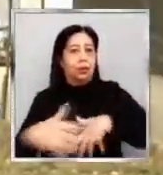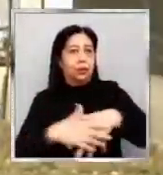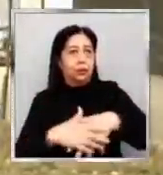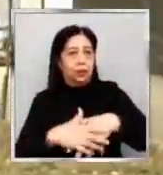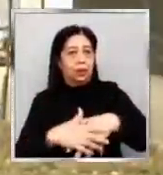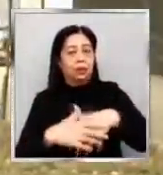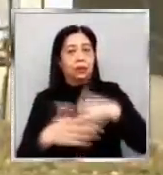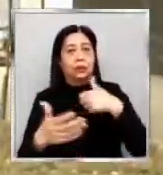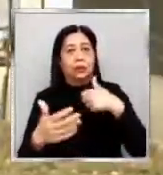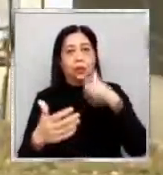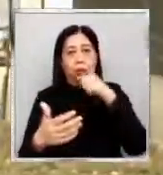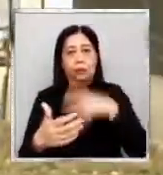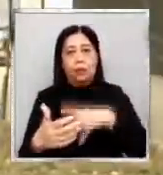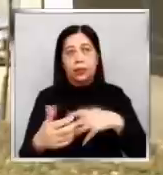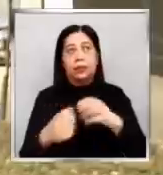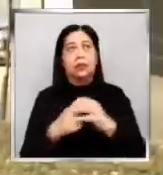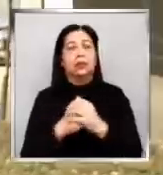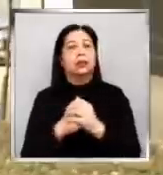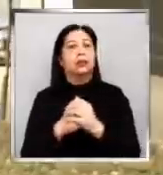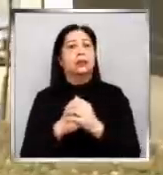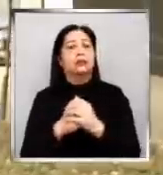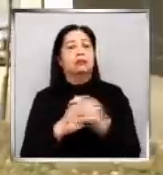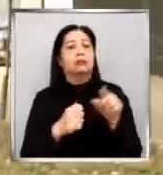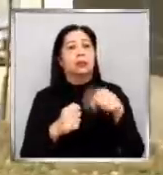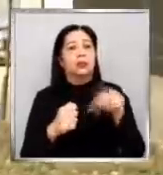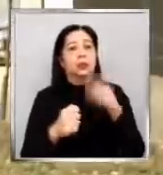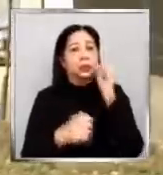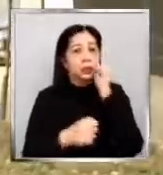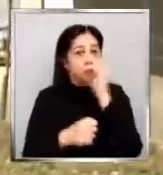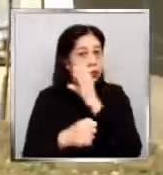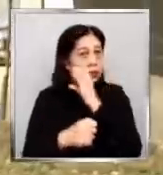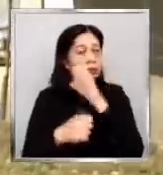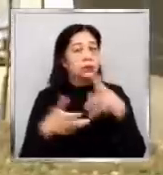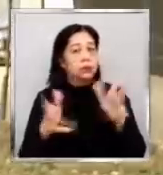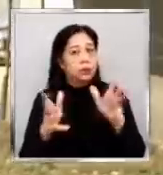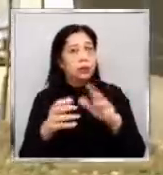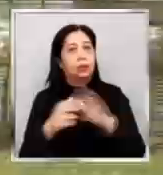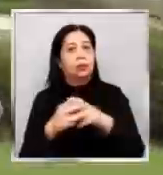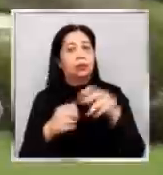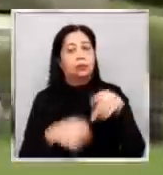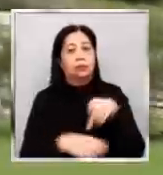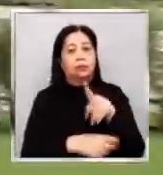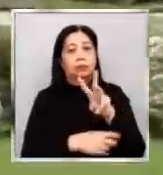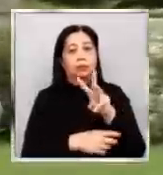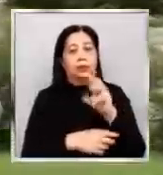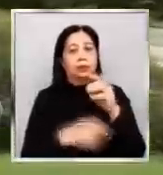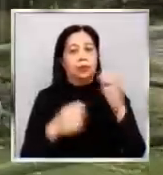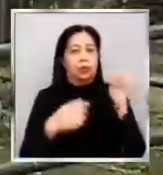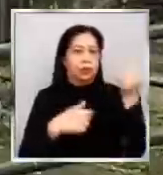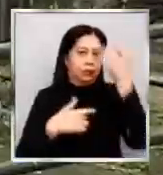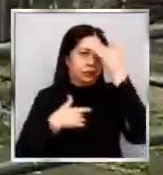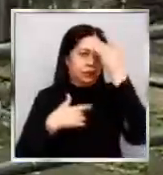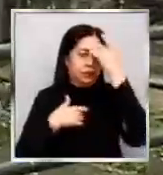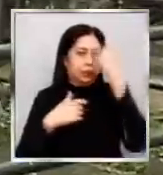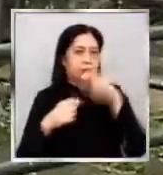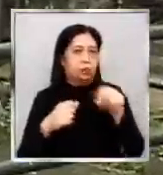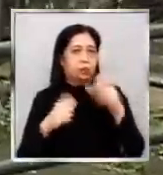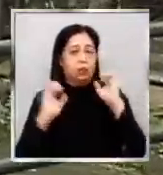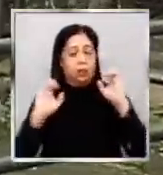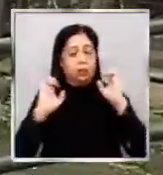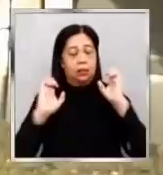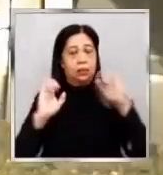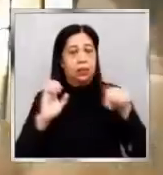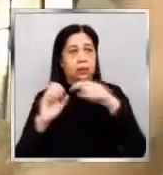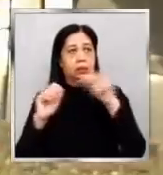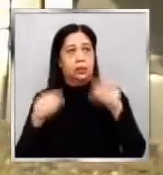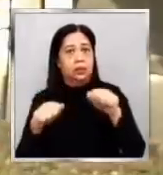women, yung mga senior citizens and persons with comorbidity, they can exercise they can see the